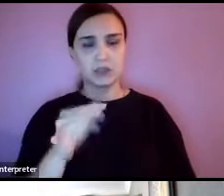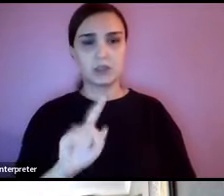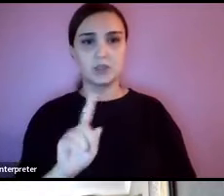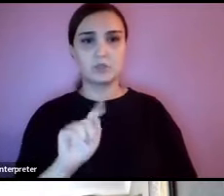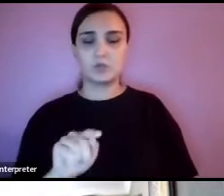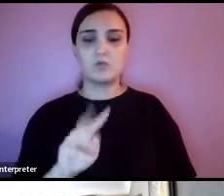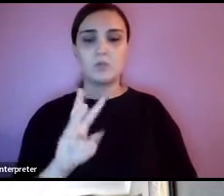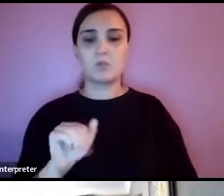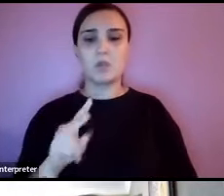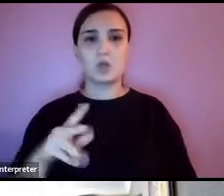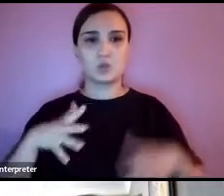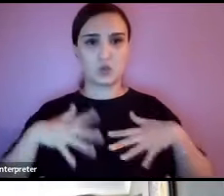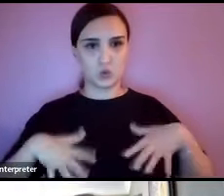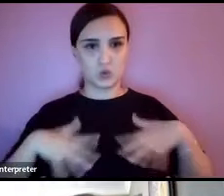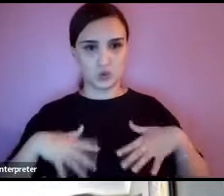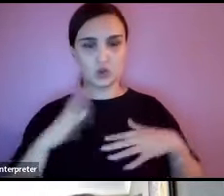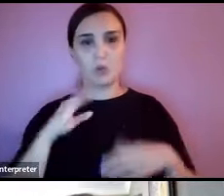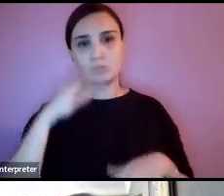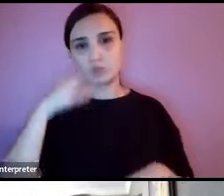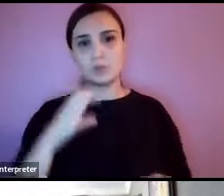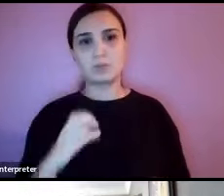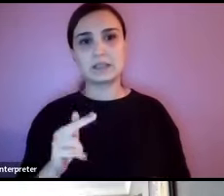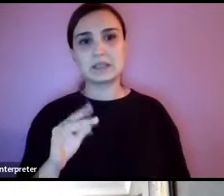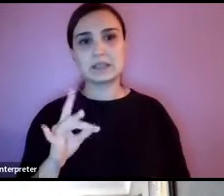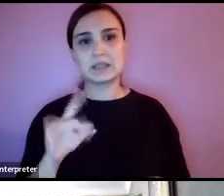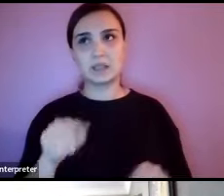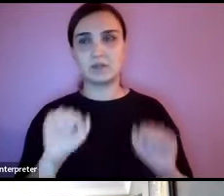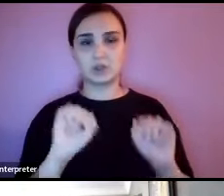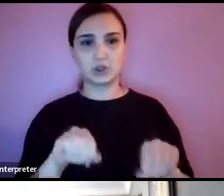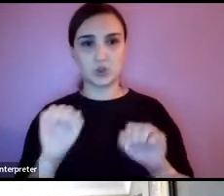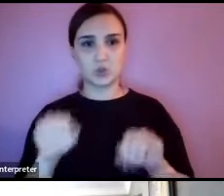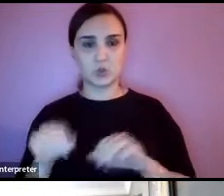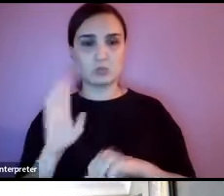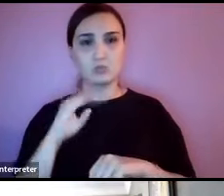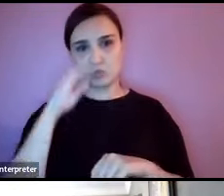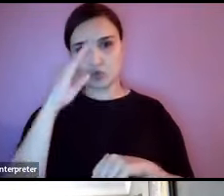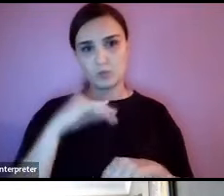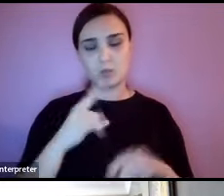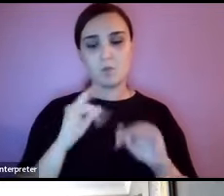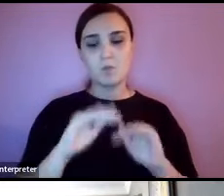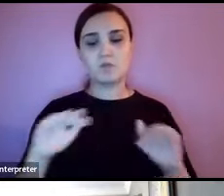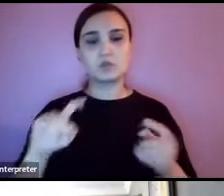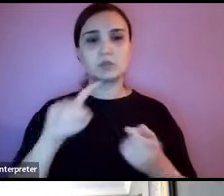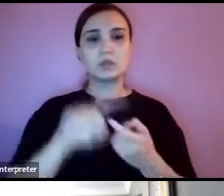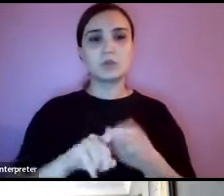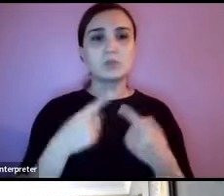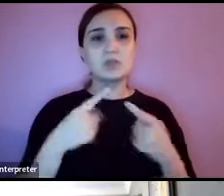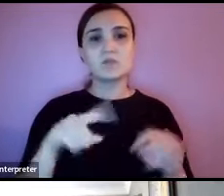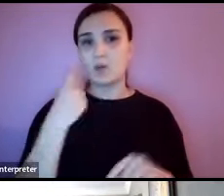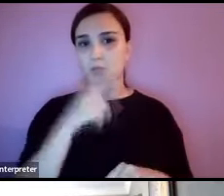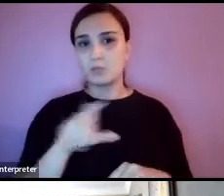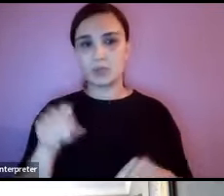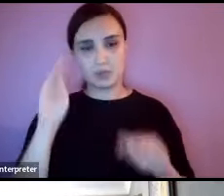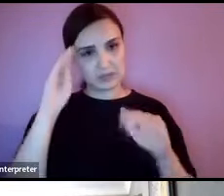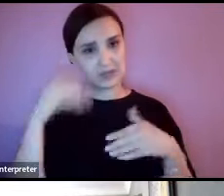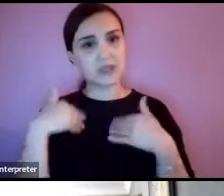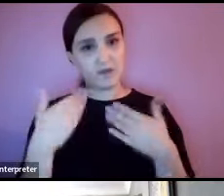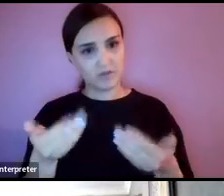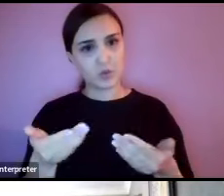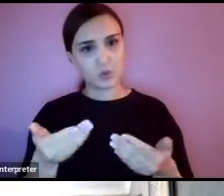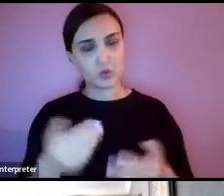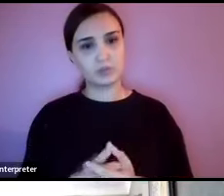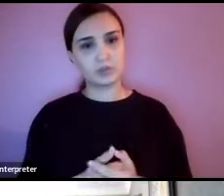მაკ ჯორჯია მშობლის კივრის პლატფორმის საშუალებით მშობლებს და ბავშვთან დაკავშირებულ სხვა პირებს თავაზობს